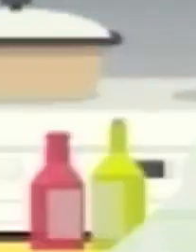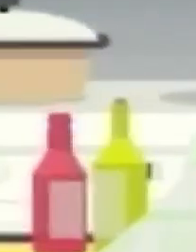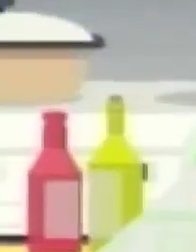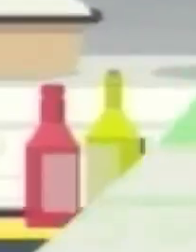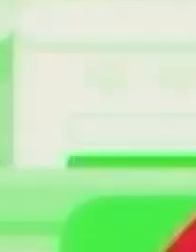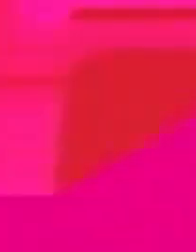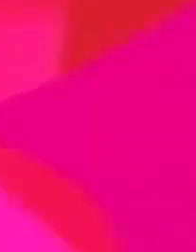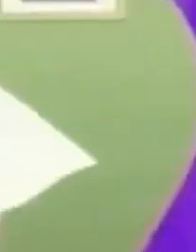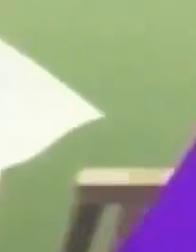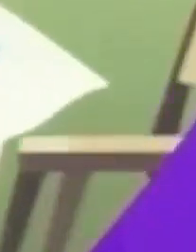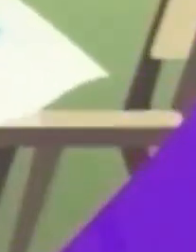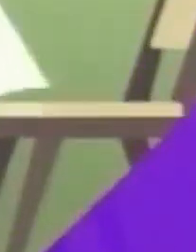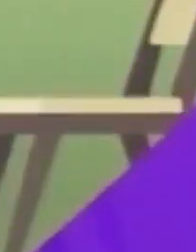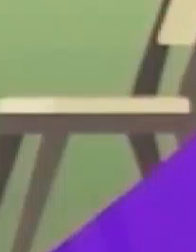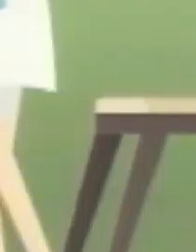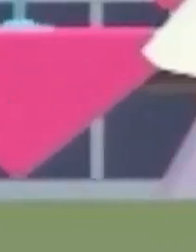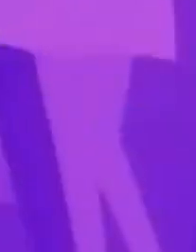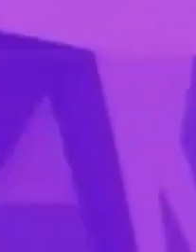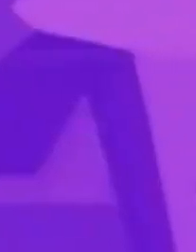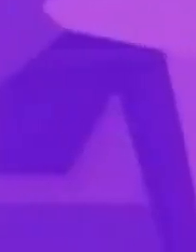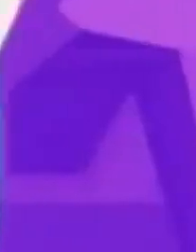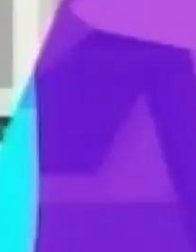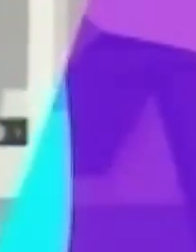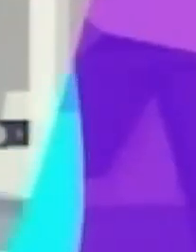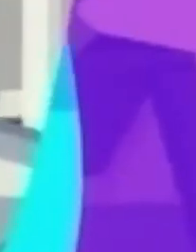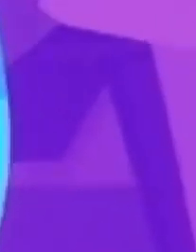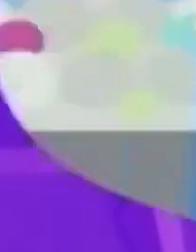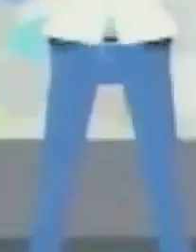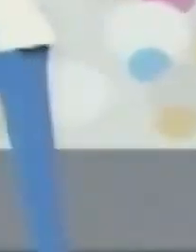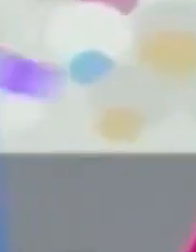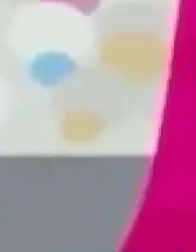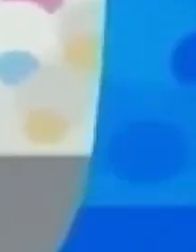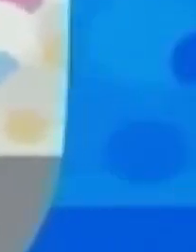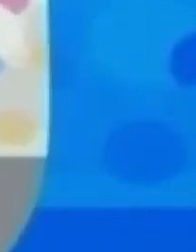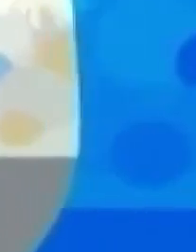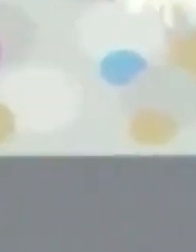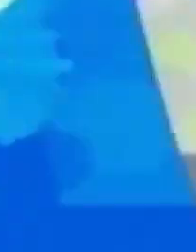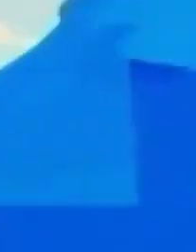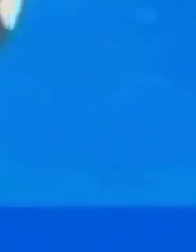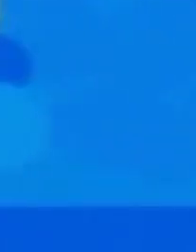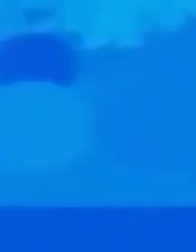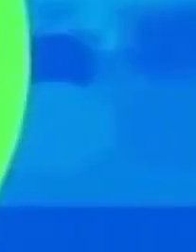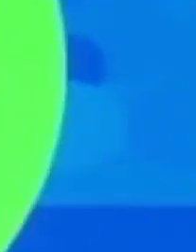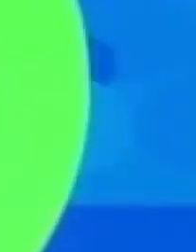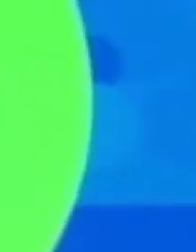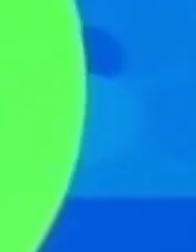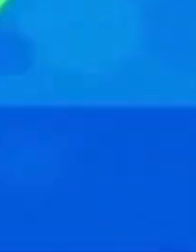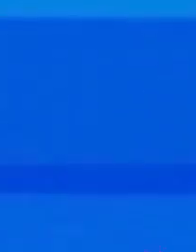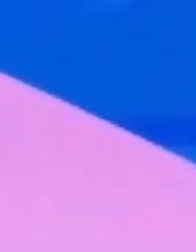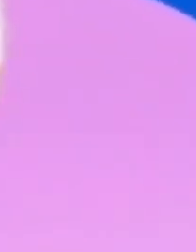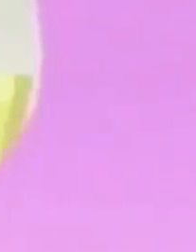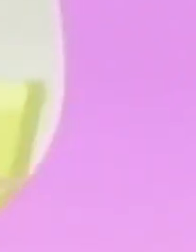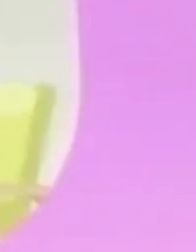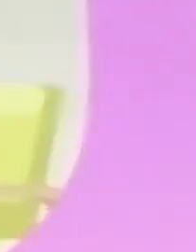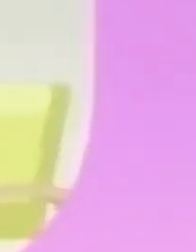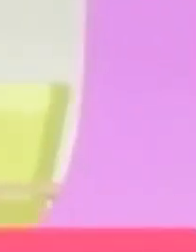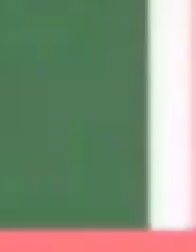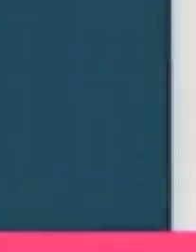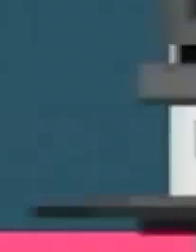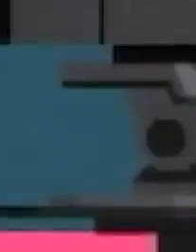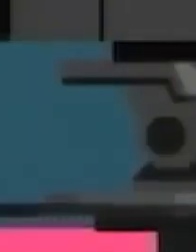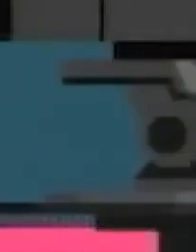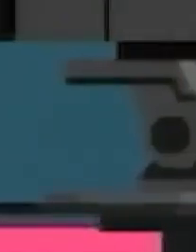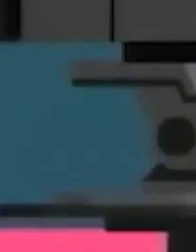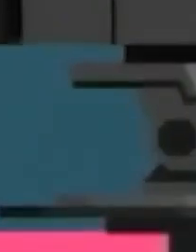مين هي ومين لو وقتك اللي بتستني هي ومين هي ومين ما هو